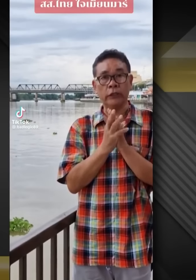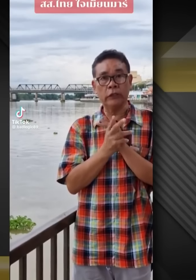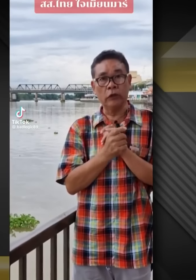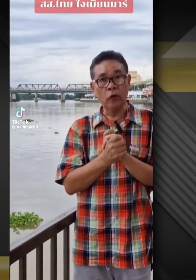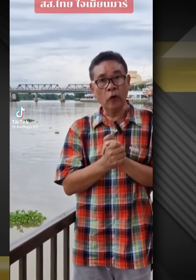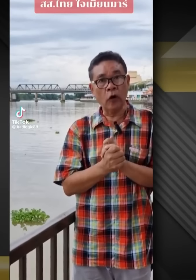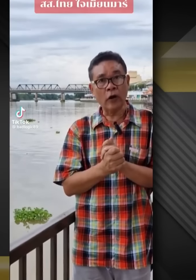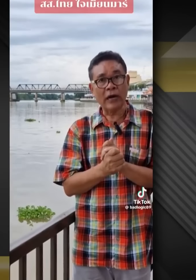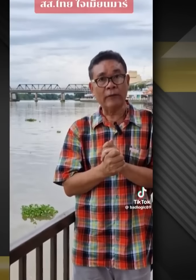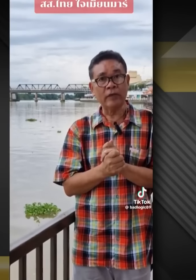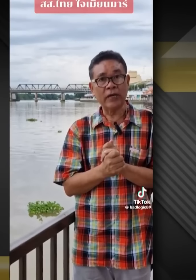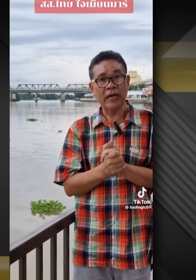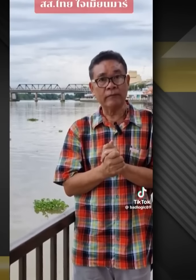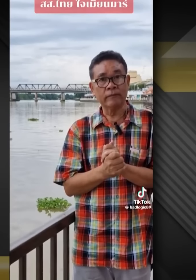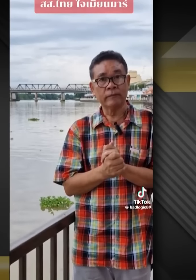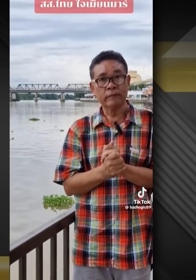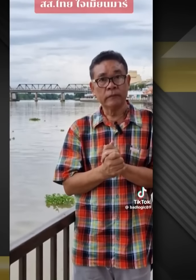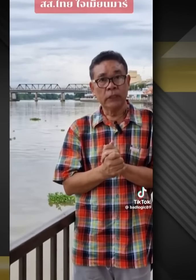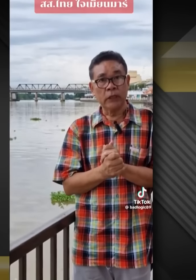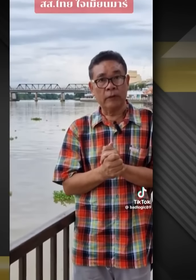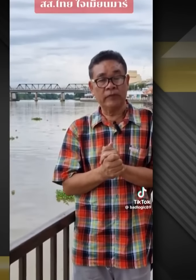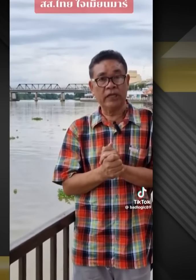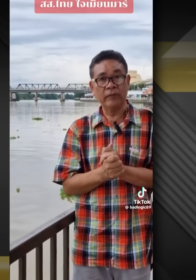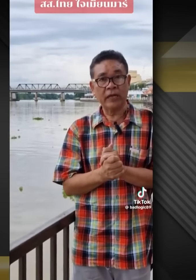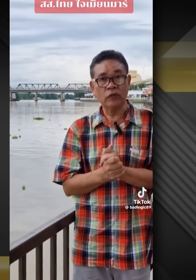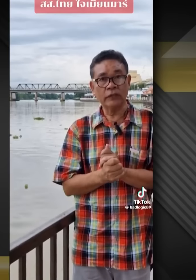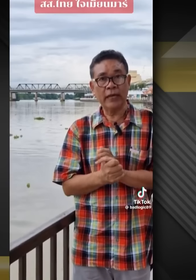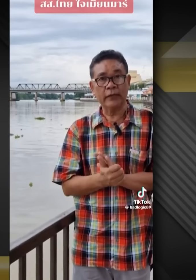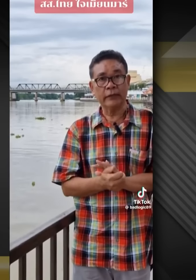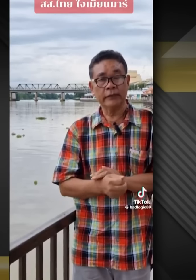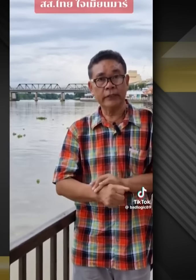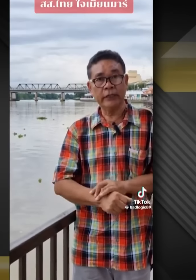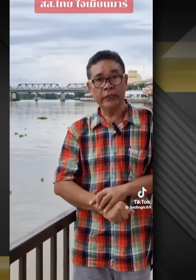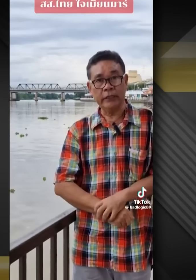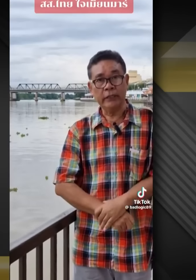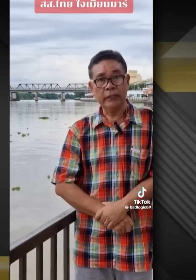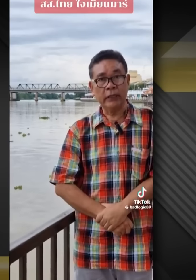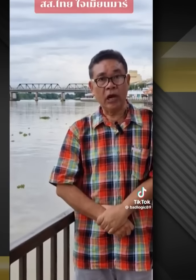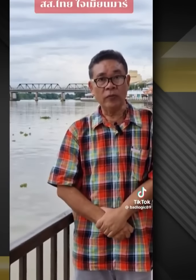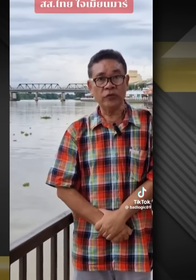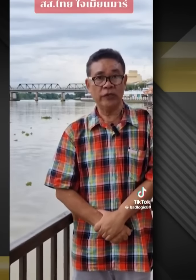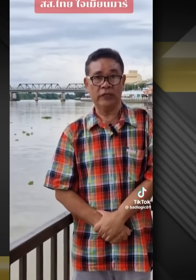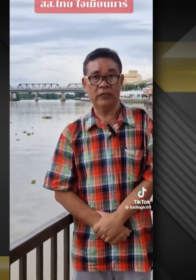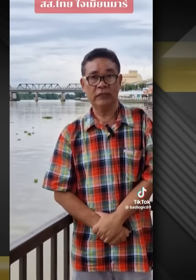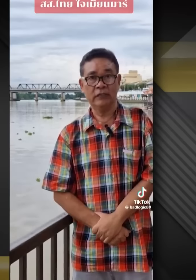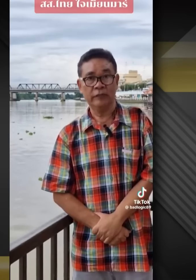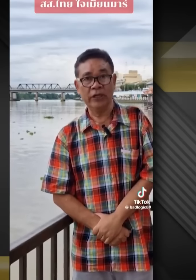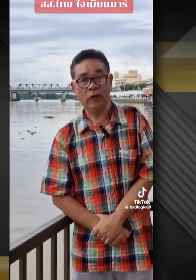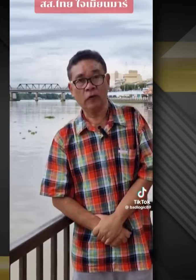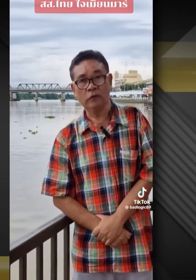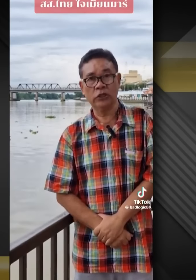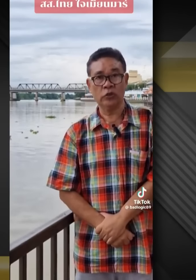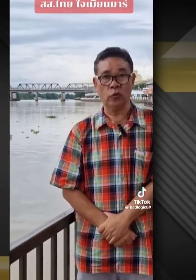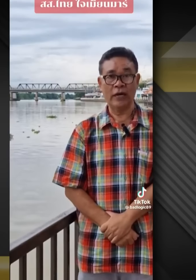ก่อนอื่นลุงขอกราบงามๆกับทีมงานทุกท่านที่เข้าไปช่วยเหลือ